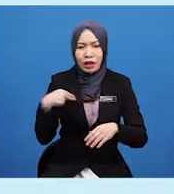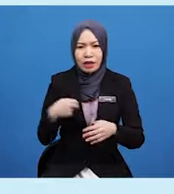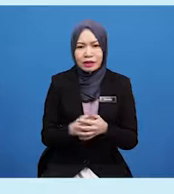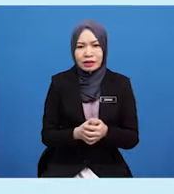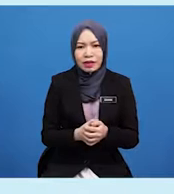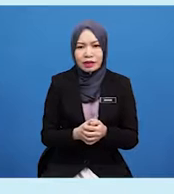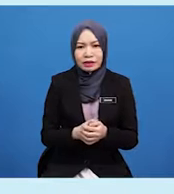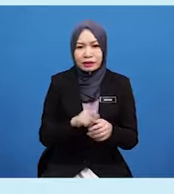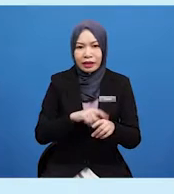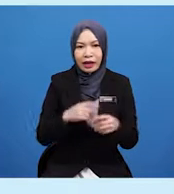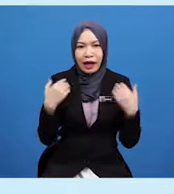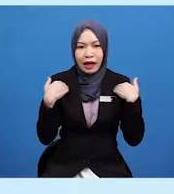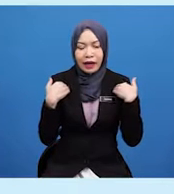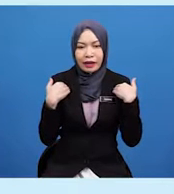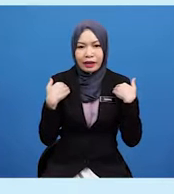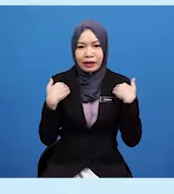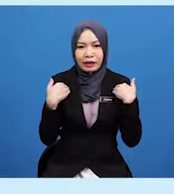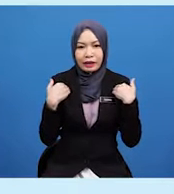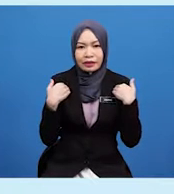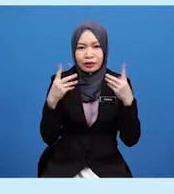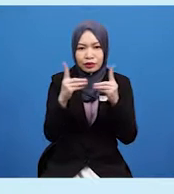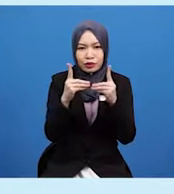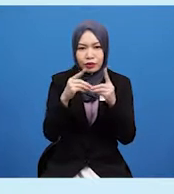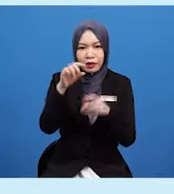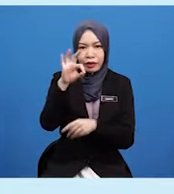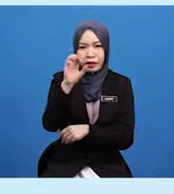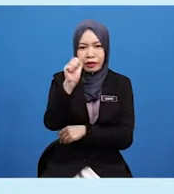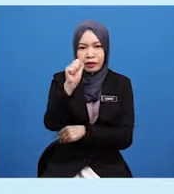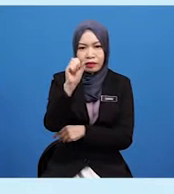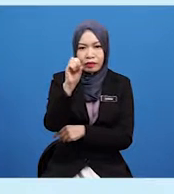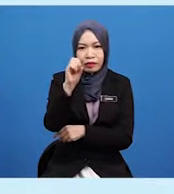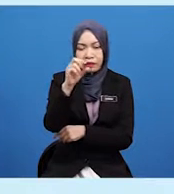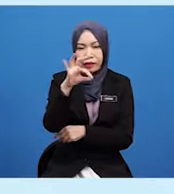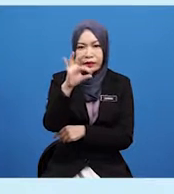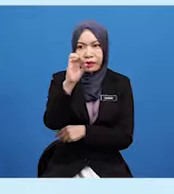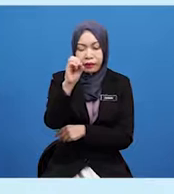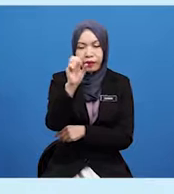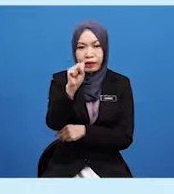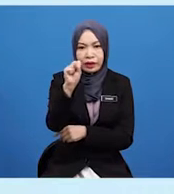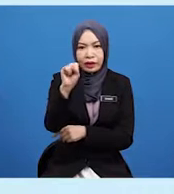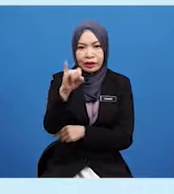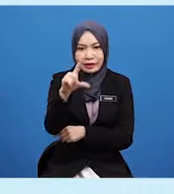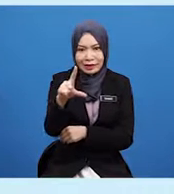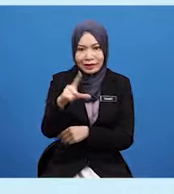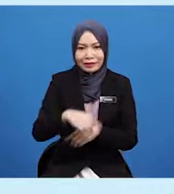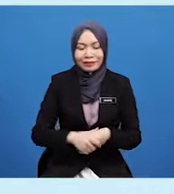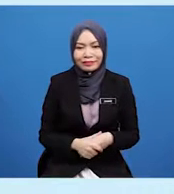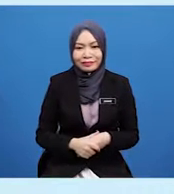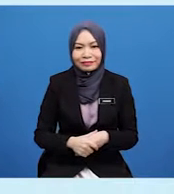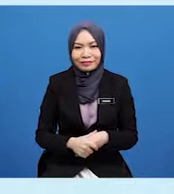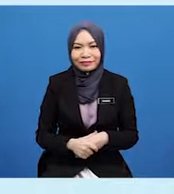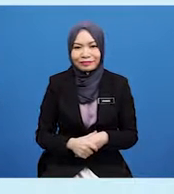di sini ditemui fosil dan sisa tulang floresman atau homofon floresiensis